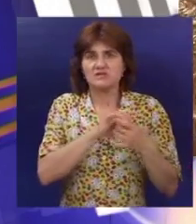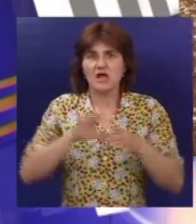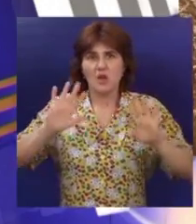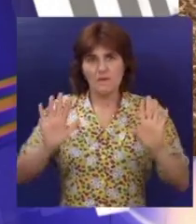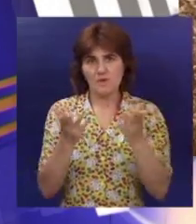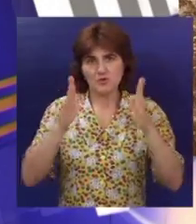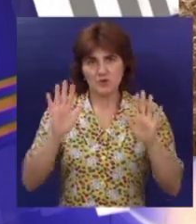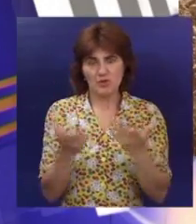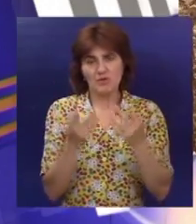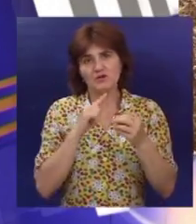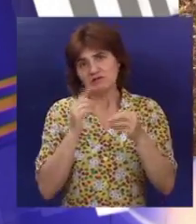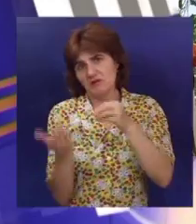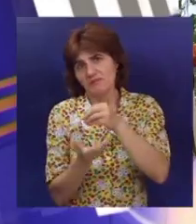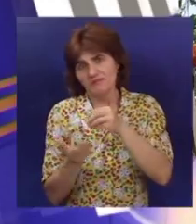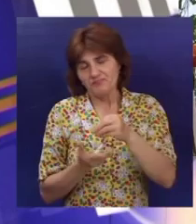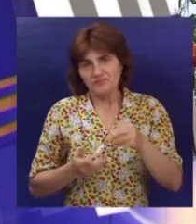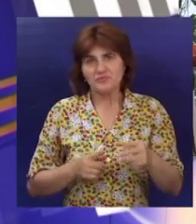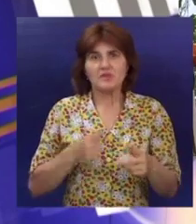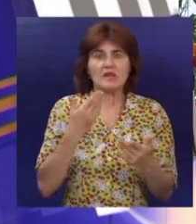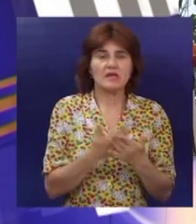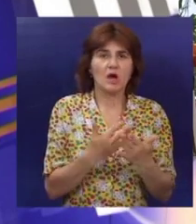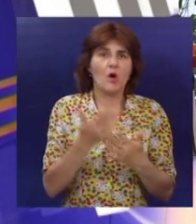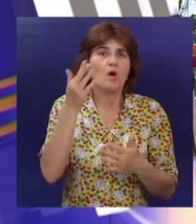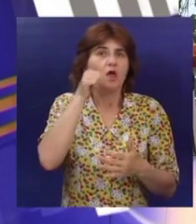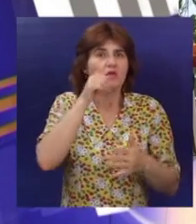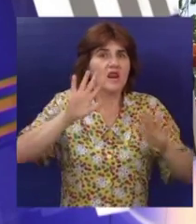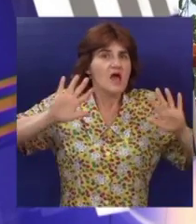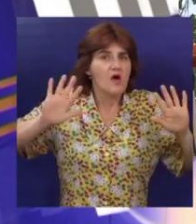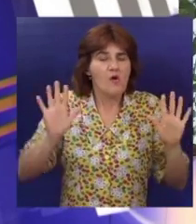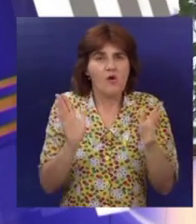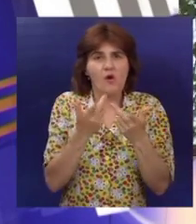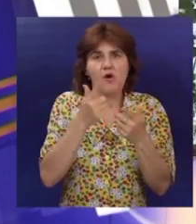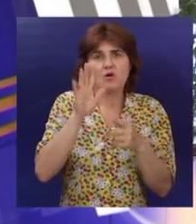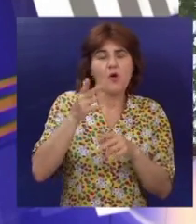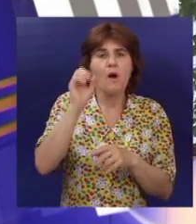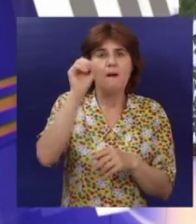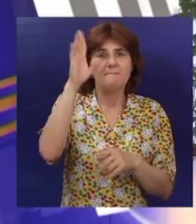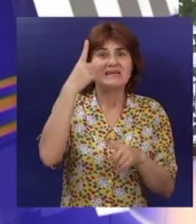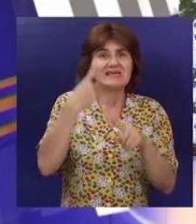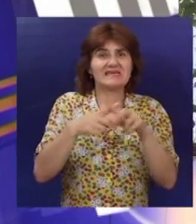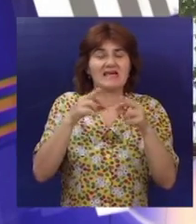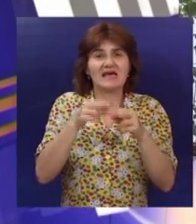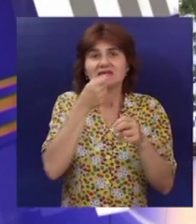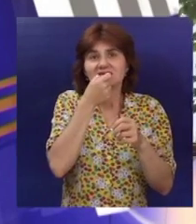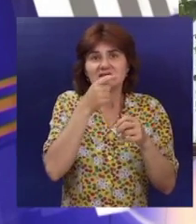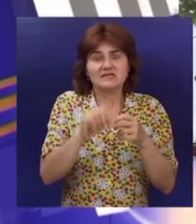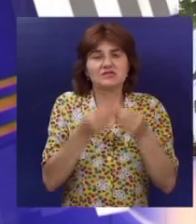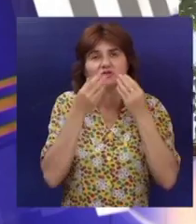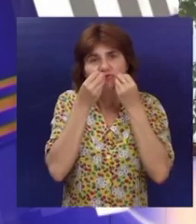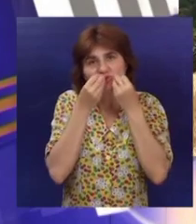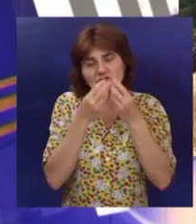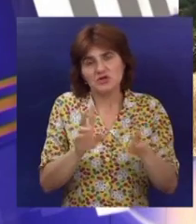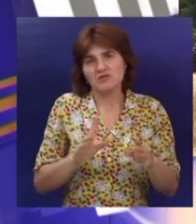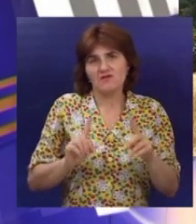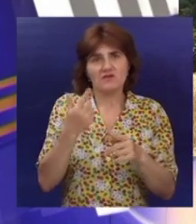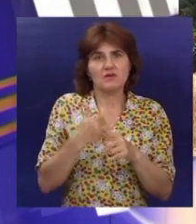a delom i na nepokošenoj pšenici. U poslednjih nekoliko dana izgorelo je oko 15 hektara nepokošene pšenice, a uzrok